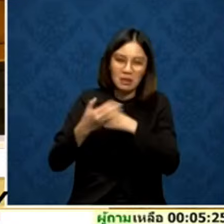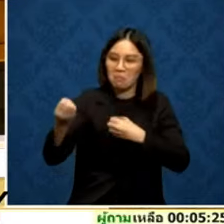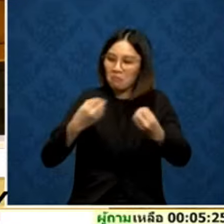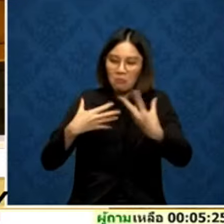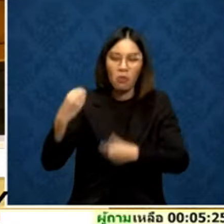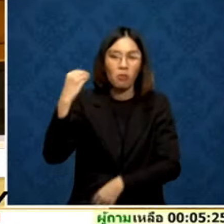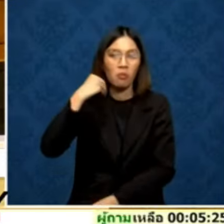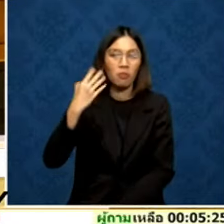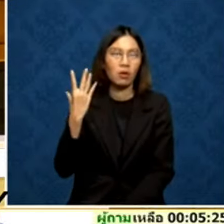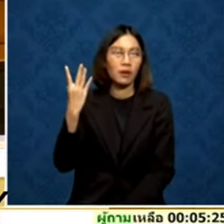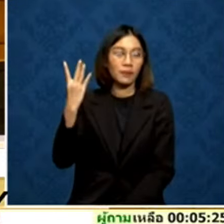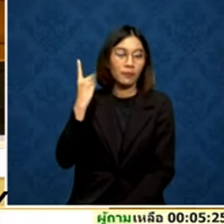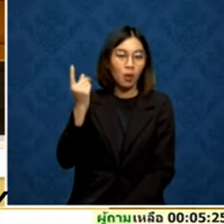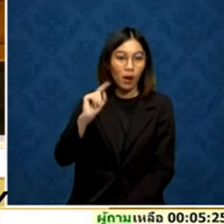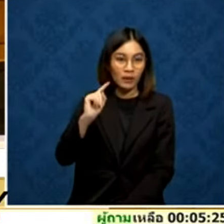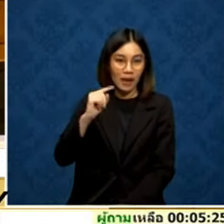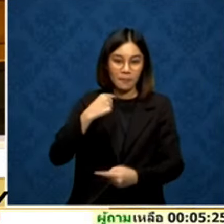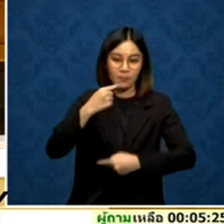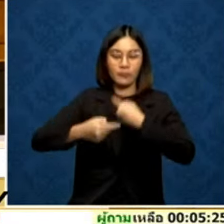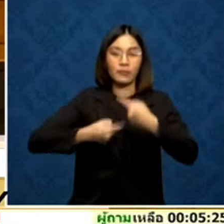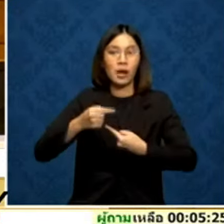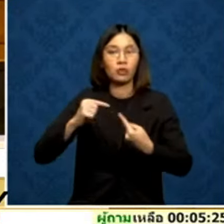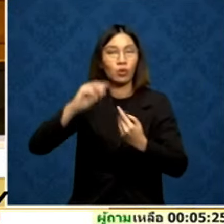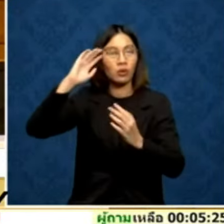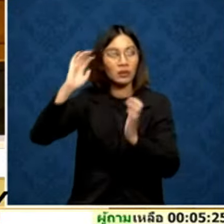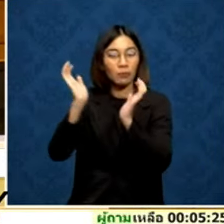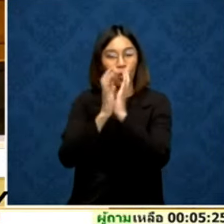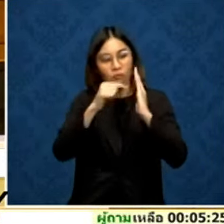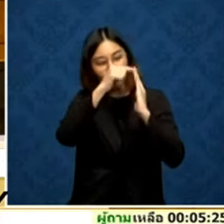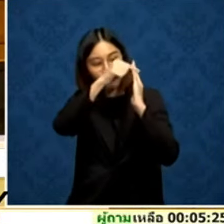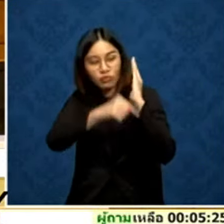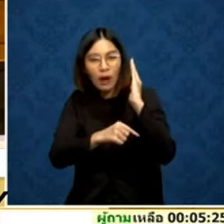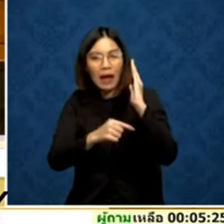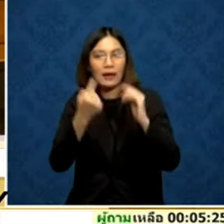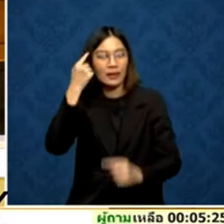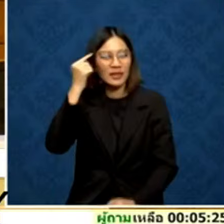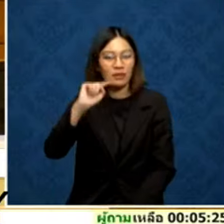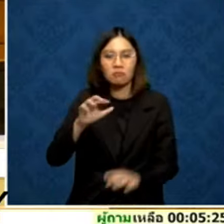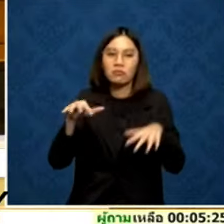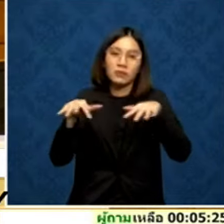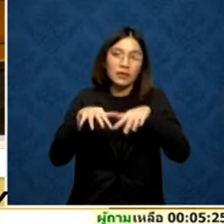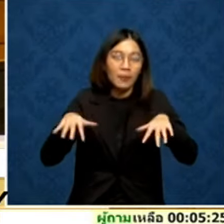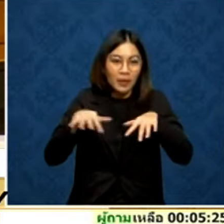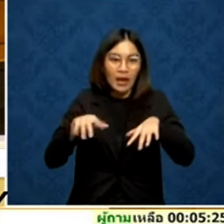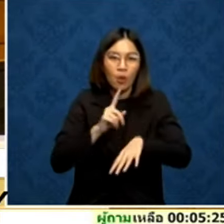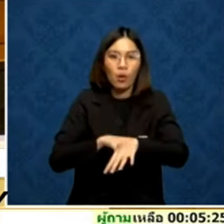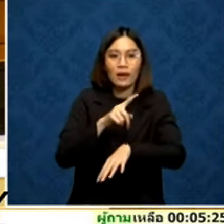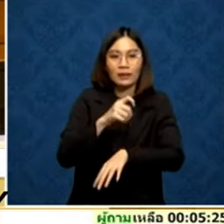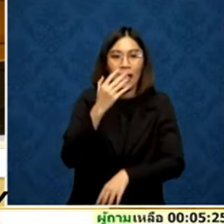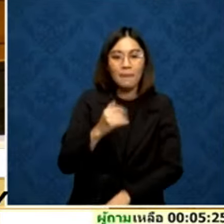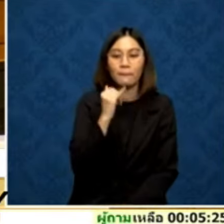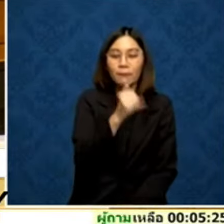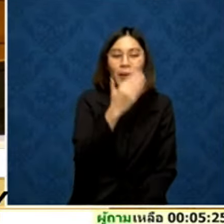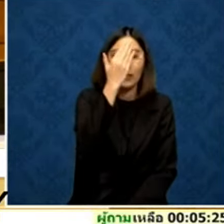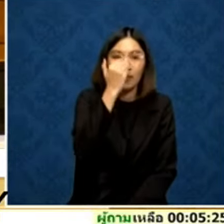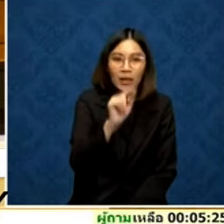านนี้ก็มีการไปที่ตำรวจจะเป็นชายแดนพวกท่านอาจจะเห็นว่าเป็นเรื่องเล็กๆไม่เสียเวลาทำไมนะครับ